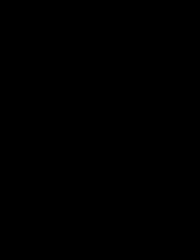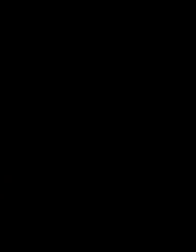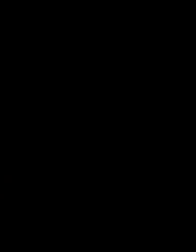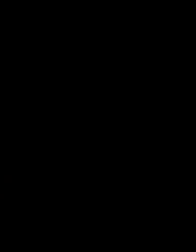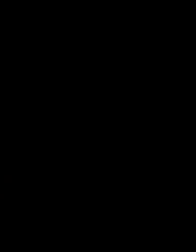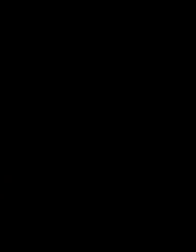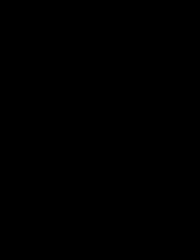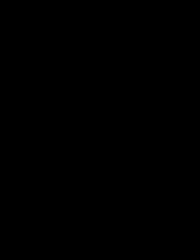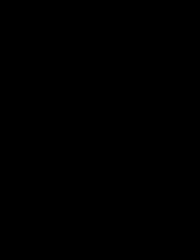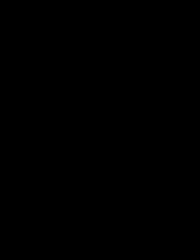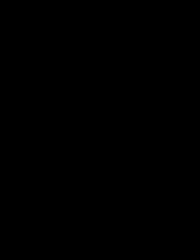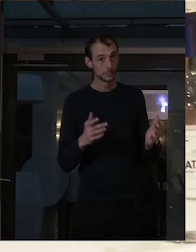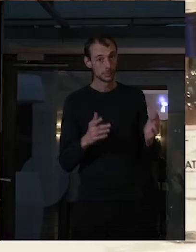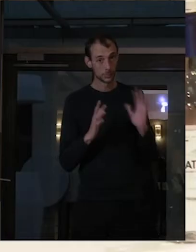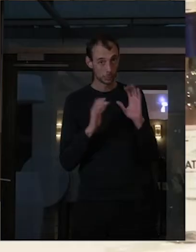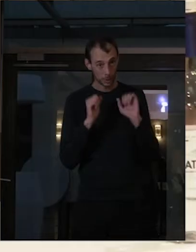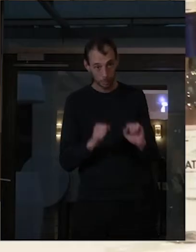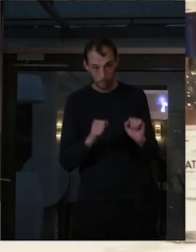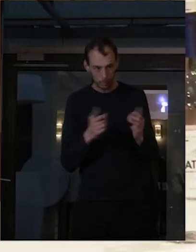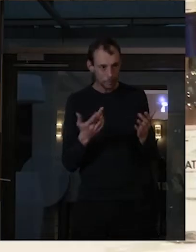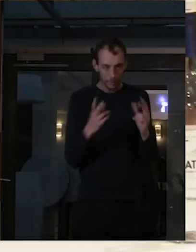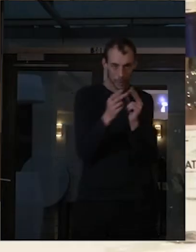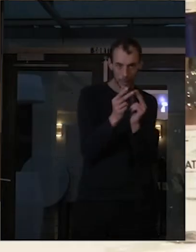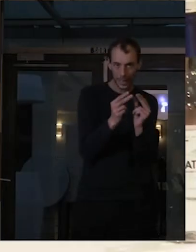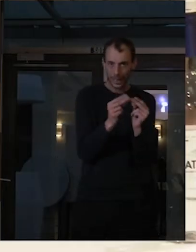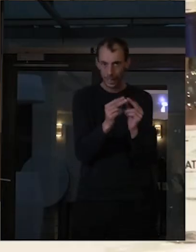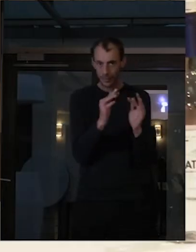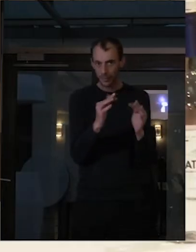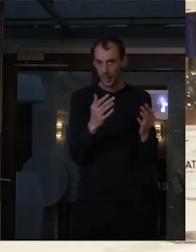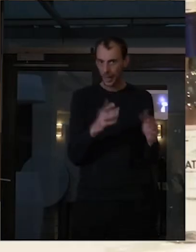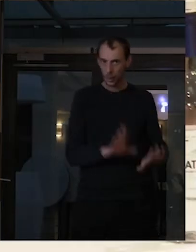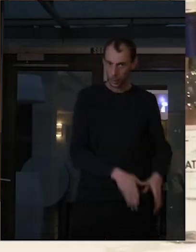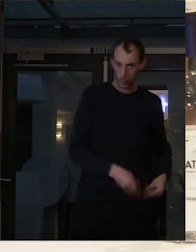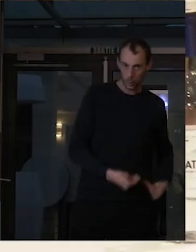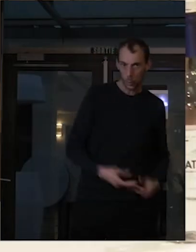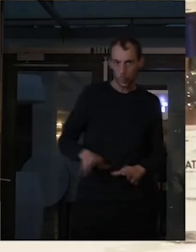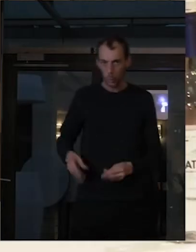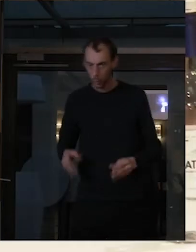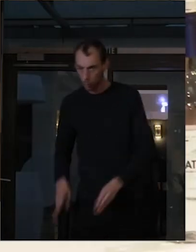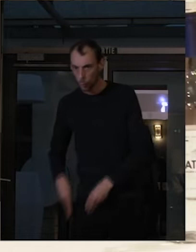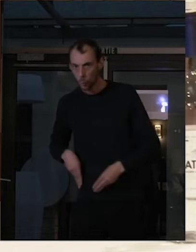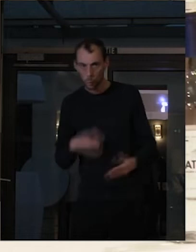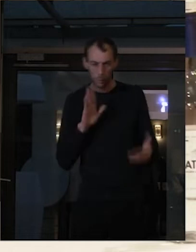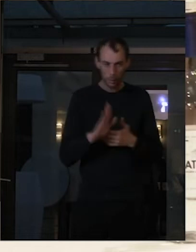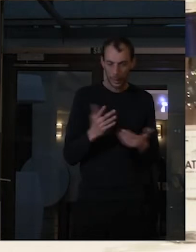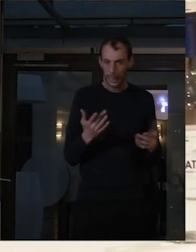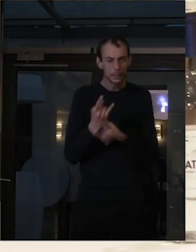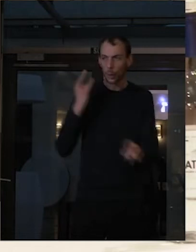Est-ce que tu peux nous expliquer justement cette spécificité sur la couleur, sur l'historique surtout des tenues en danse